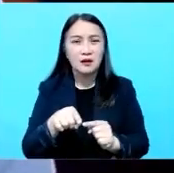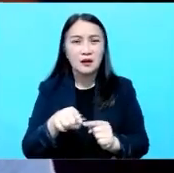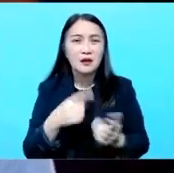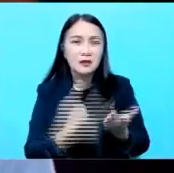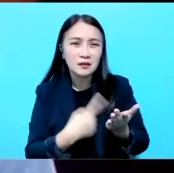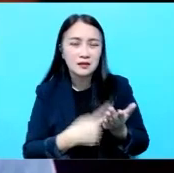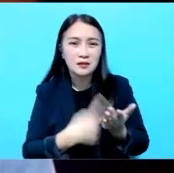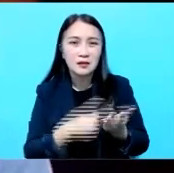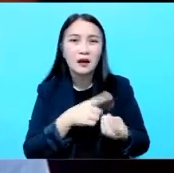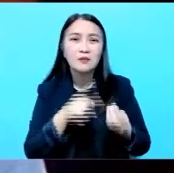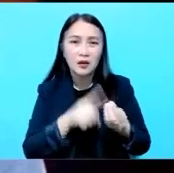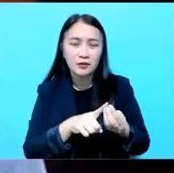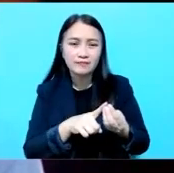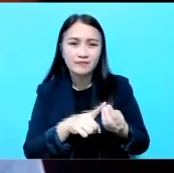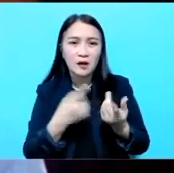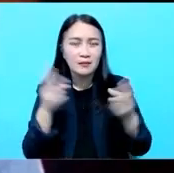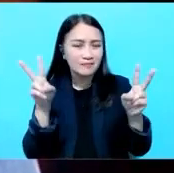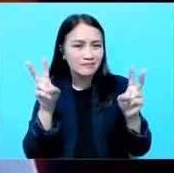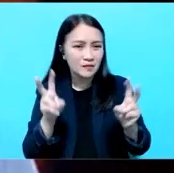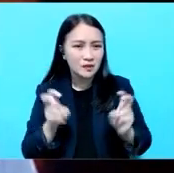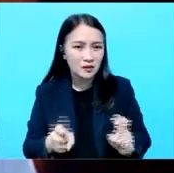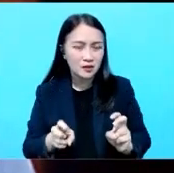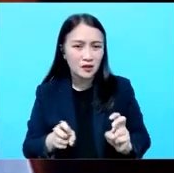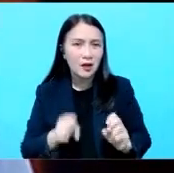when we talk about the issues in the West Philippine Sea, South China Sea,